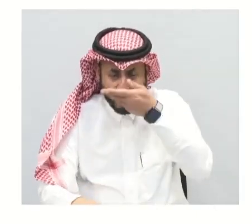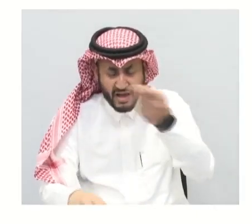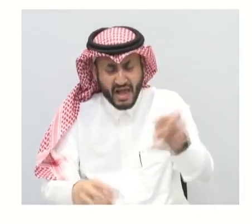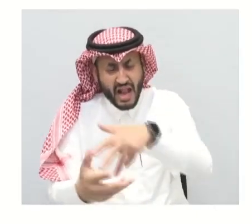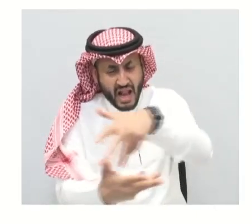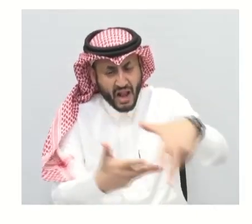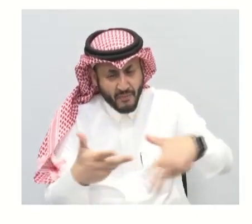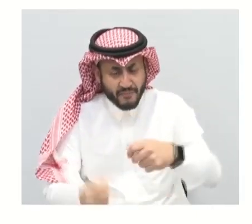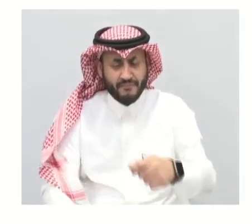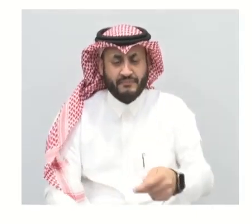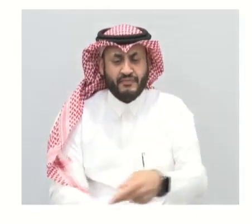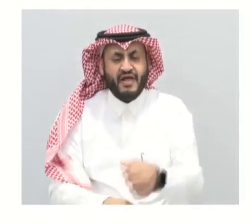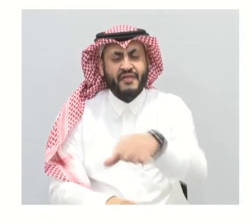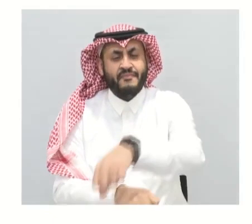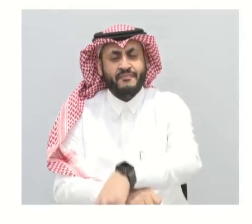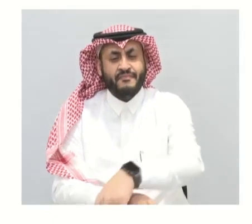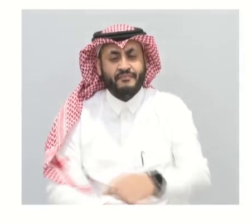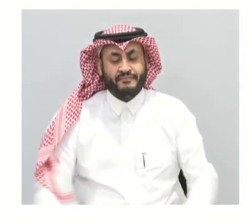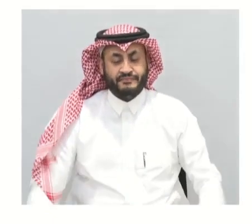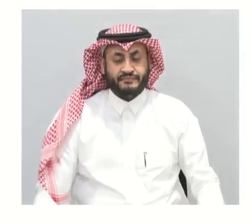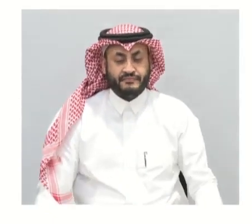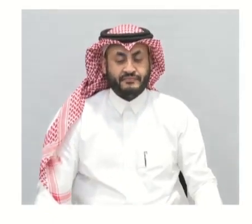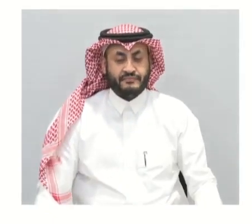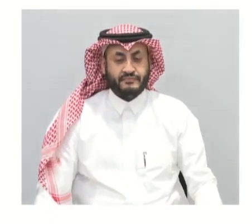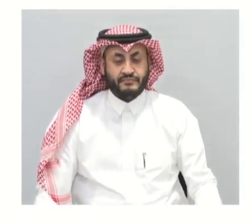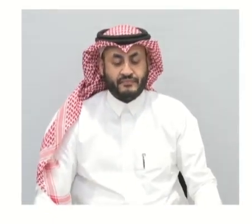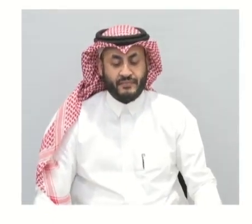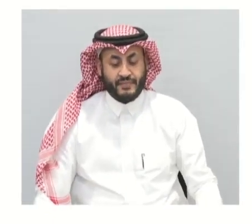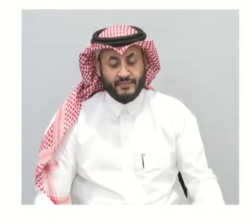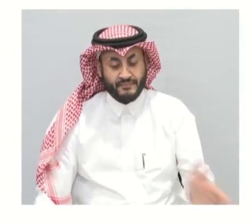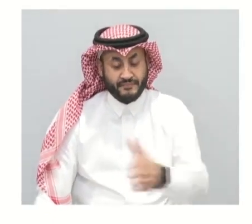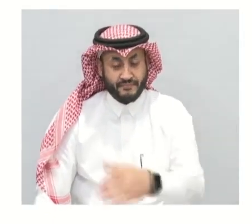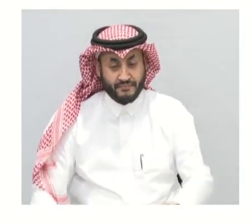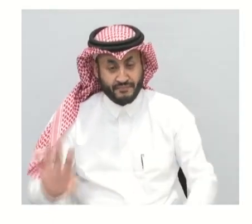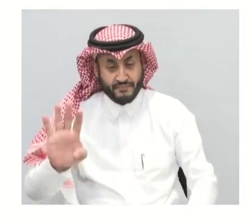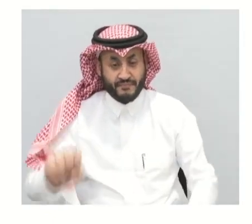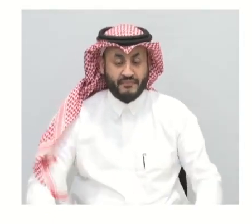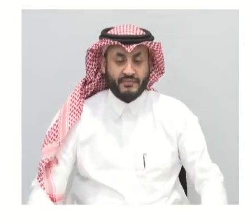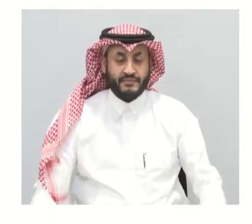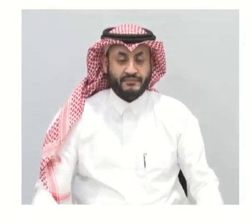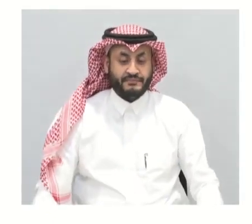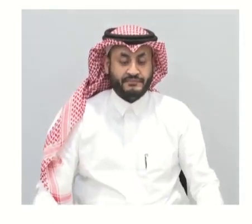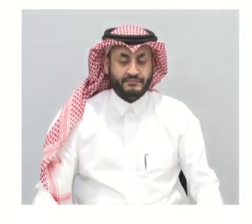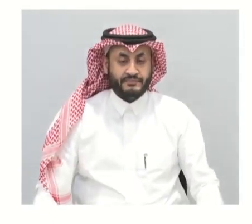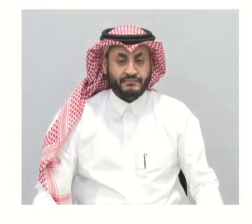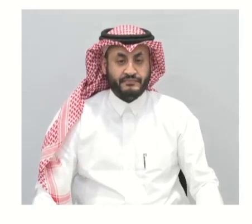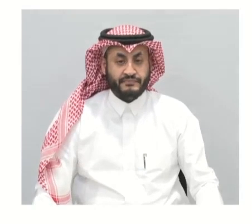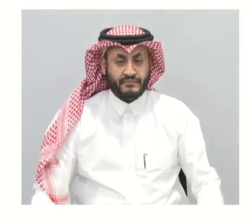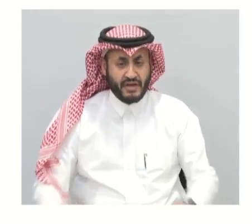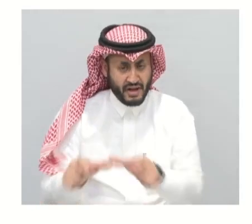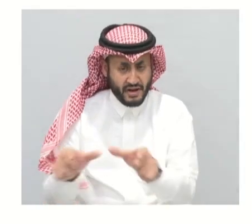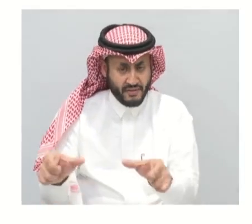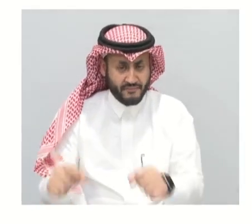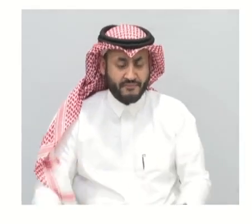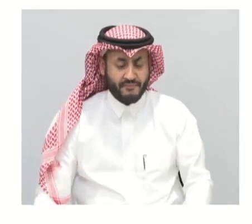تضر التربه والماء والهواء فهذا ما نسميه بالتلوث ننطلق للسؤال الرابع فراغ